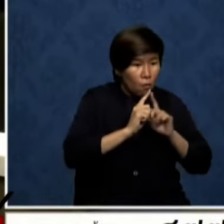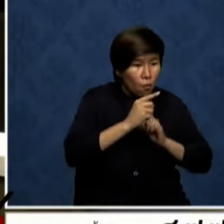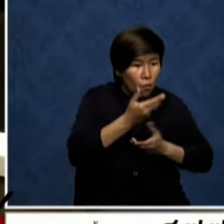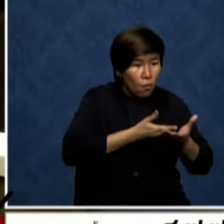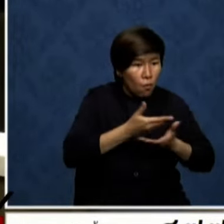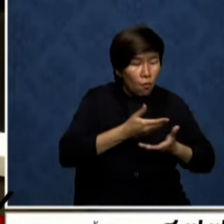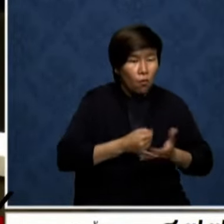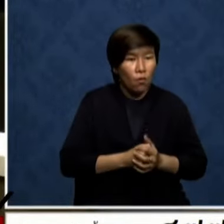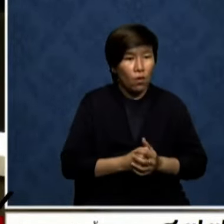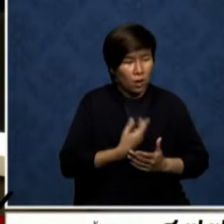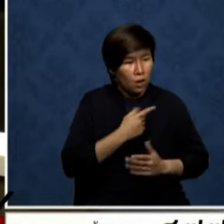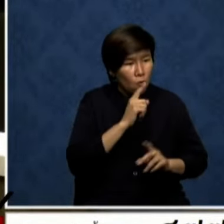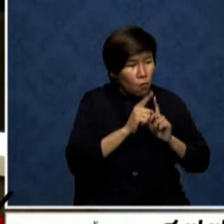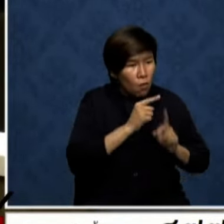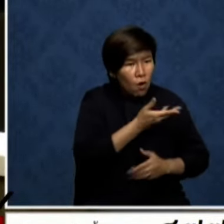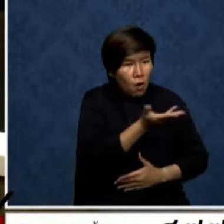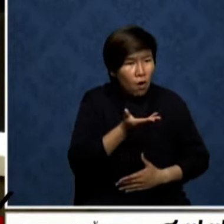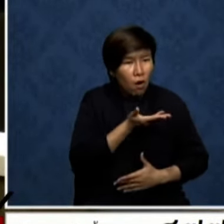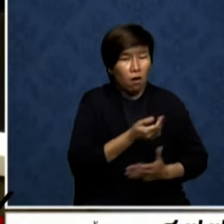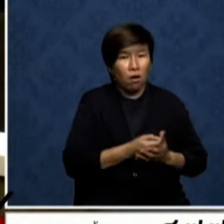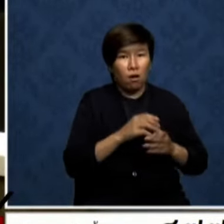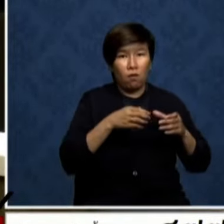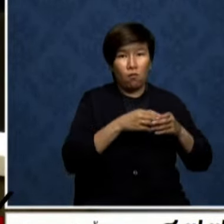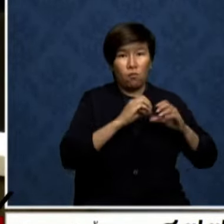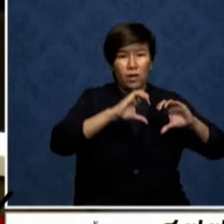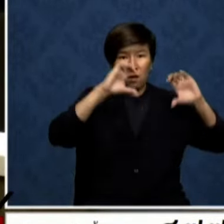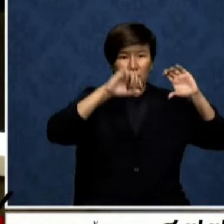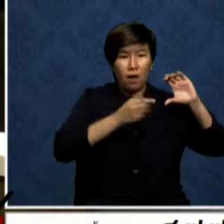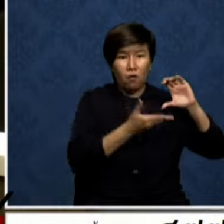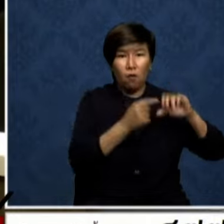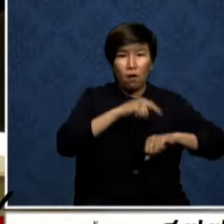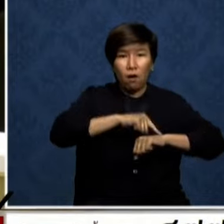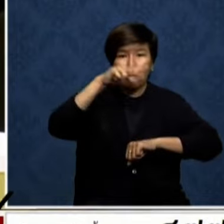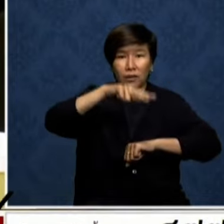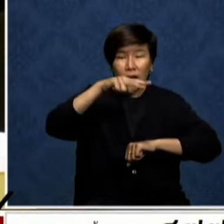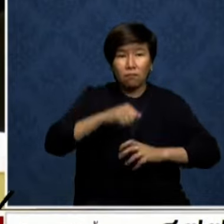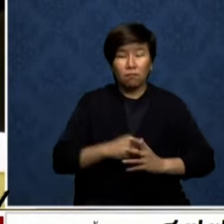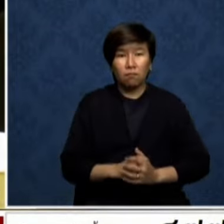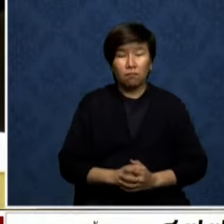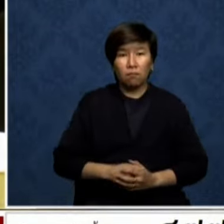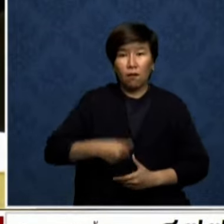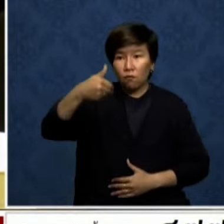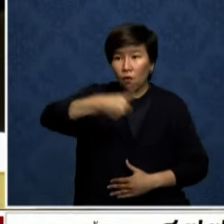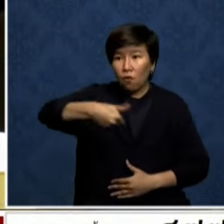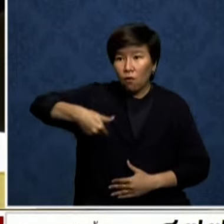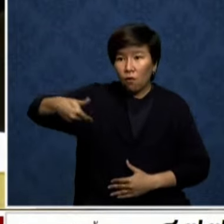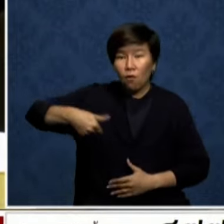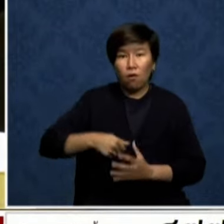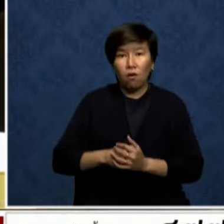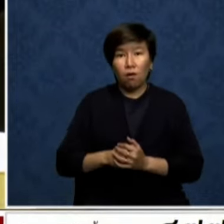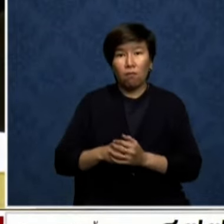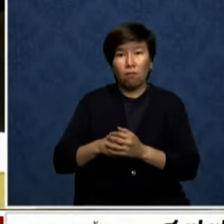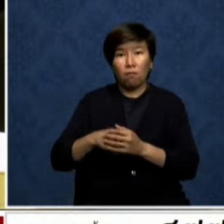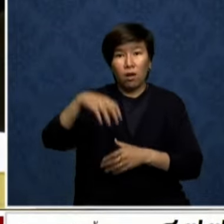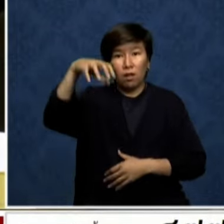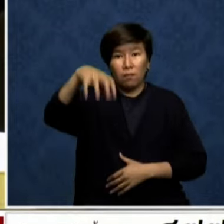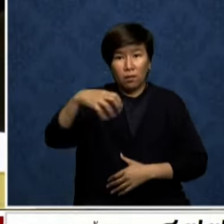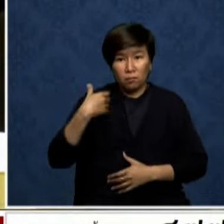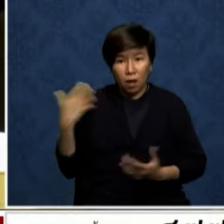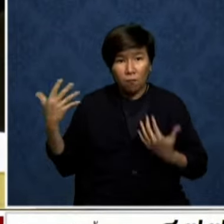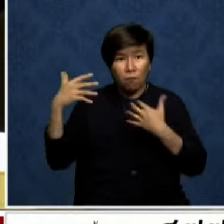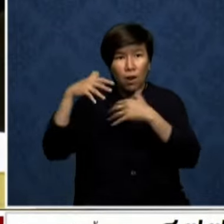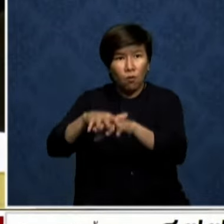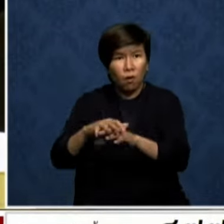ร้องพูดถงราธบาลทหมว่าขอร้องผมกเห็นใจก็มาบอกผมวาจะไปรวมตัวกัที่พักผมกเห็นใจผมก็ทำให